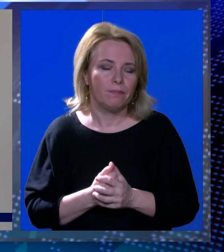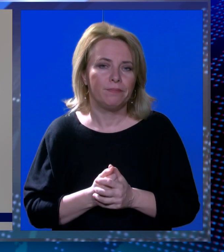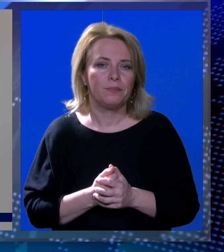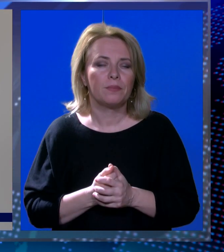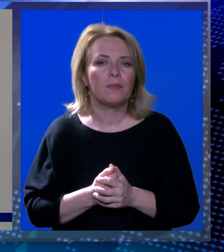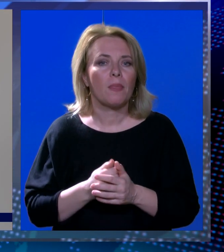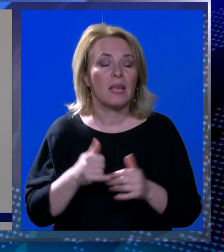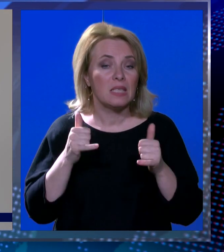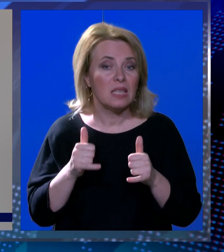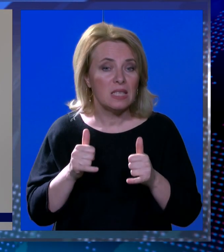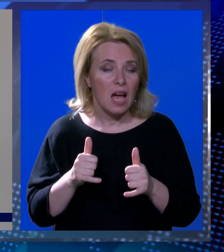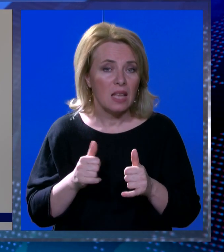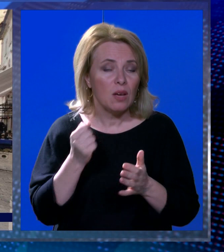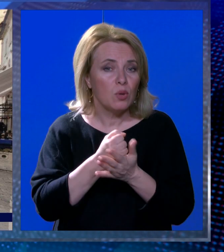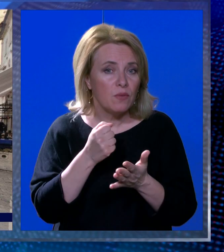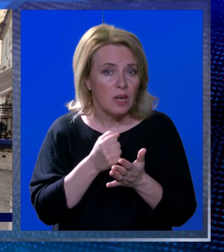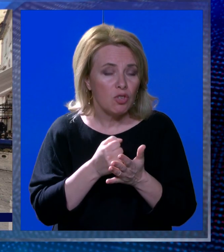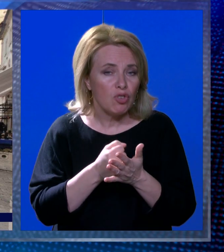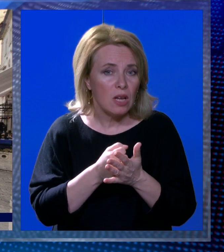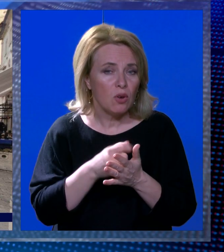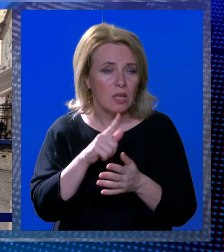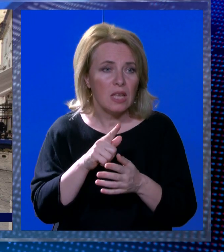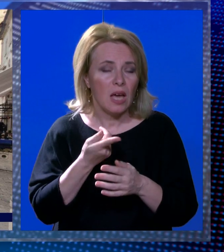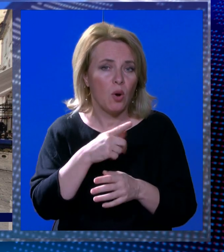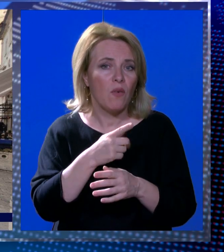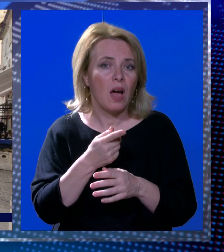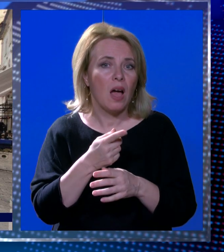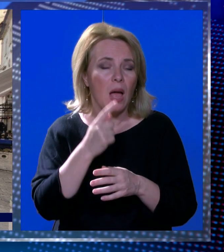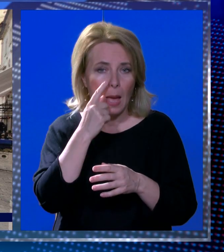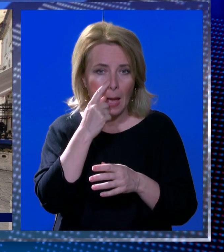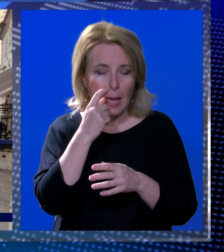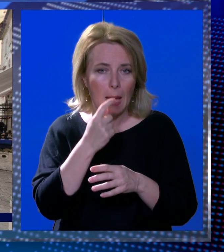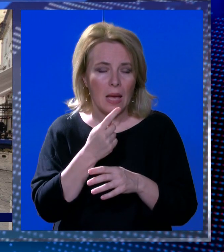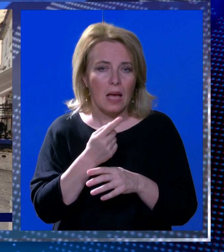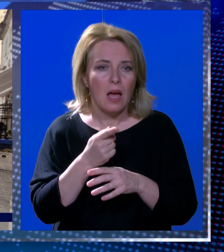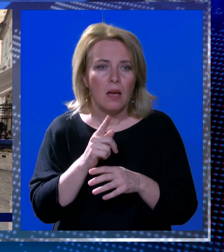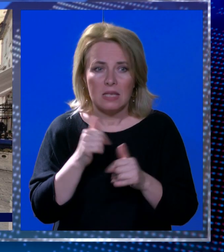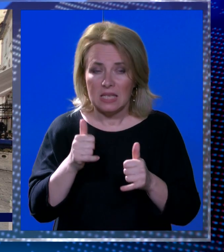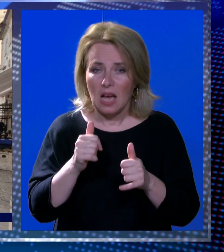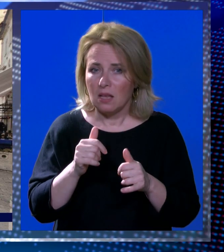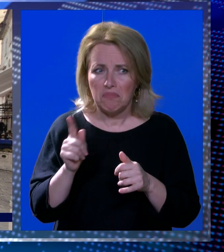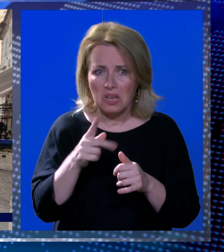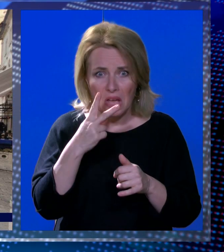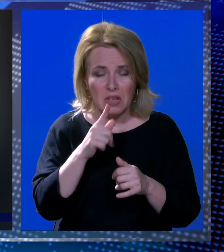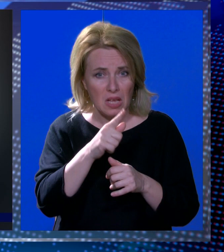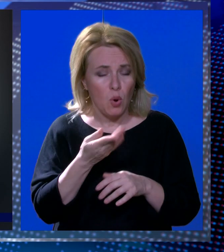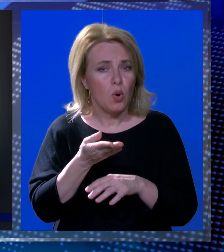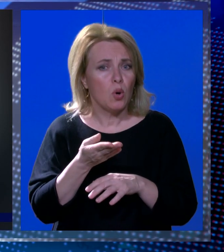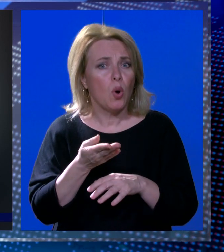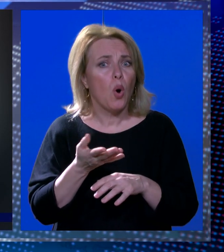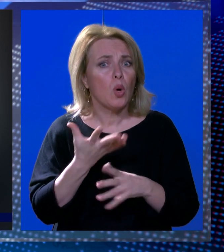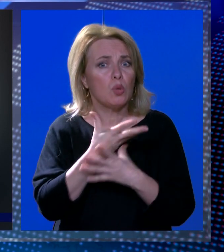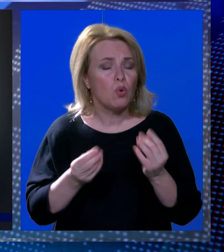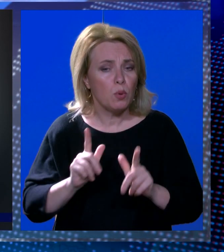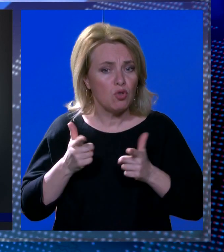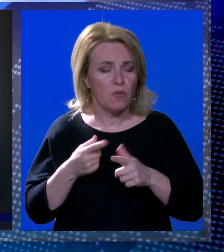toksikološkog vještačenja. Međutim, za sada utvrđeno ne ukazuje da je njegova smrt nastupila kao posljedica kaznenog djela. Požar